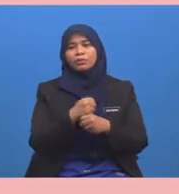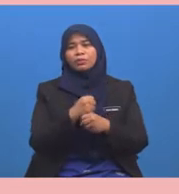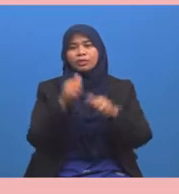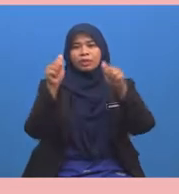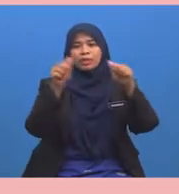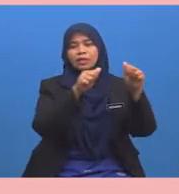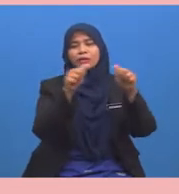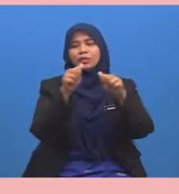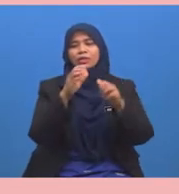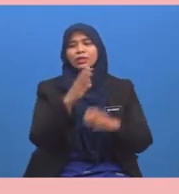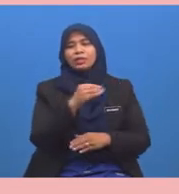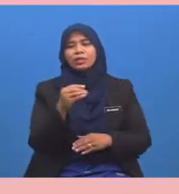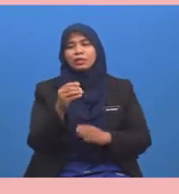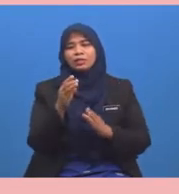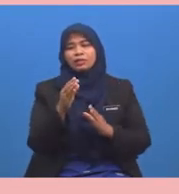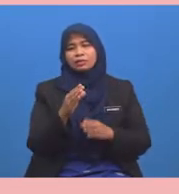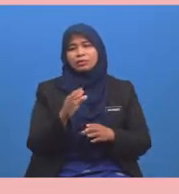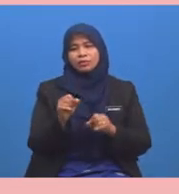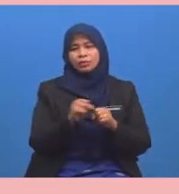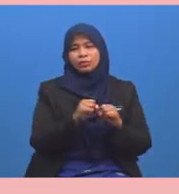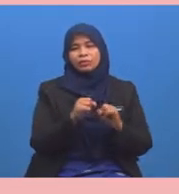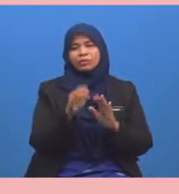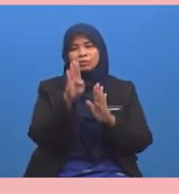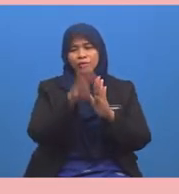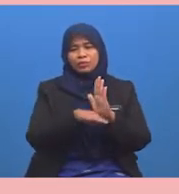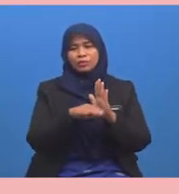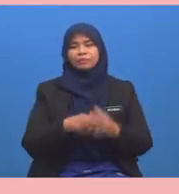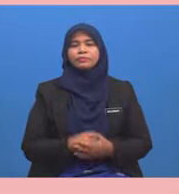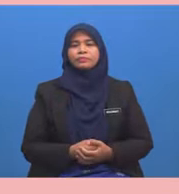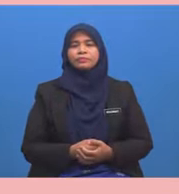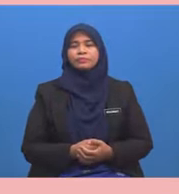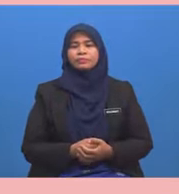pembentukan awan dan kerpasan juga turut berkurang.